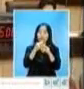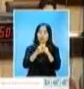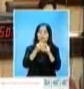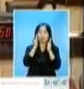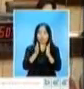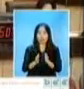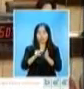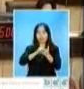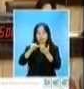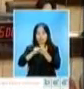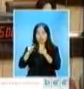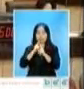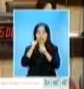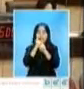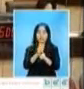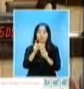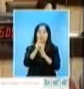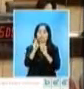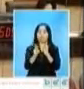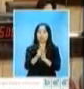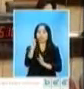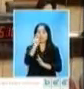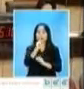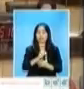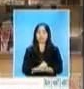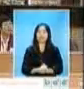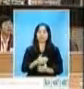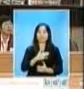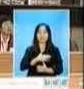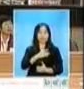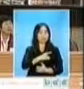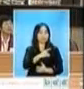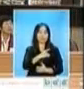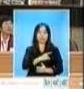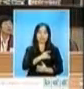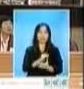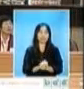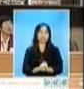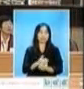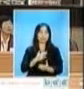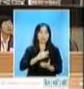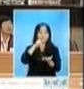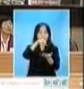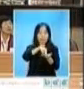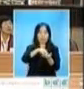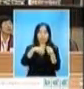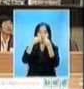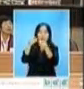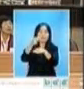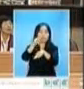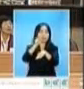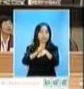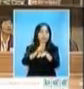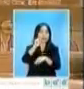คลตามกฎหมายได้ผมกราบเรียนท่านประธานครับดีใจที่ท่านลุกขึ้นและมอบให้ท่านประธานสมศักดิ์ทำหน้า